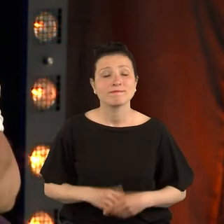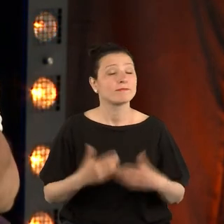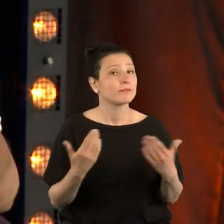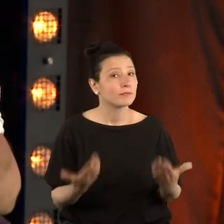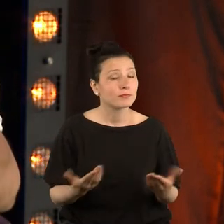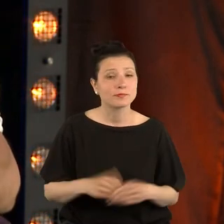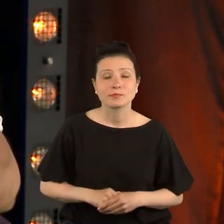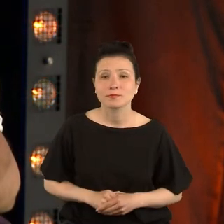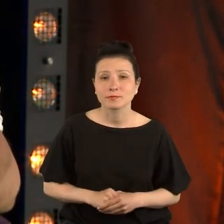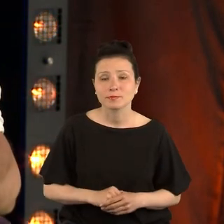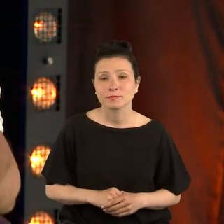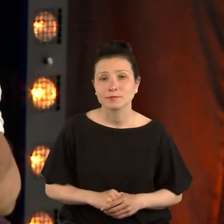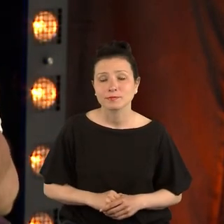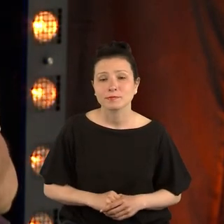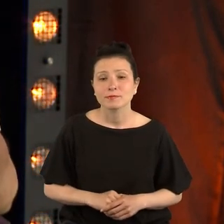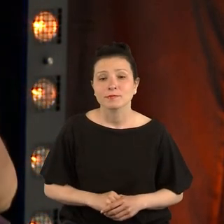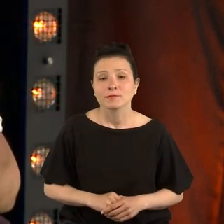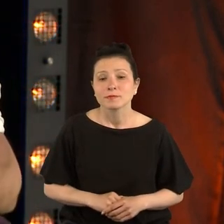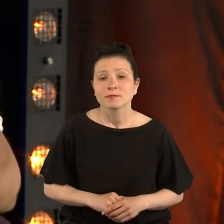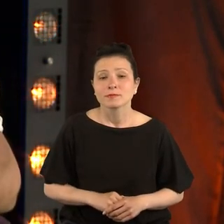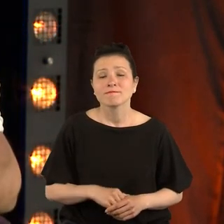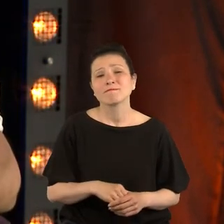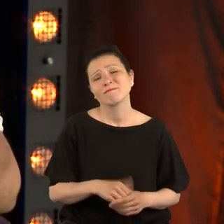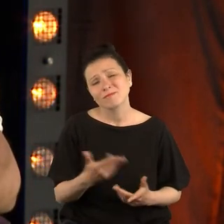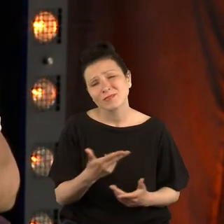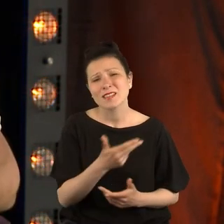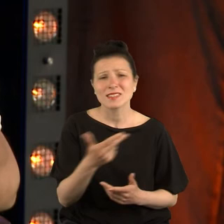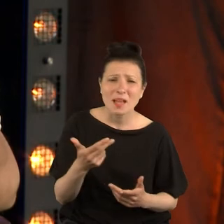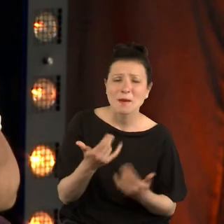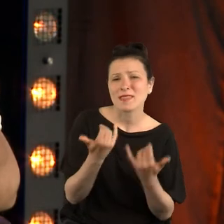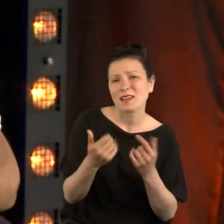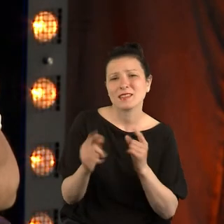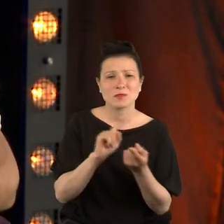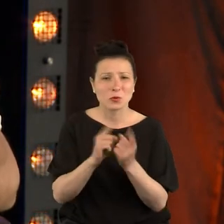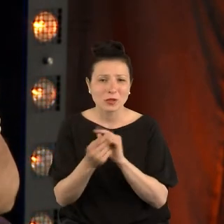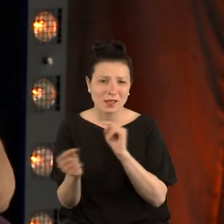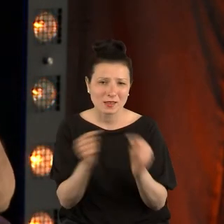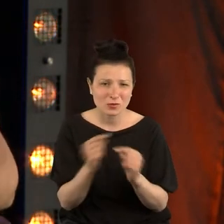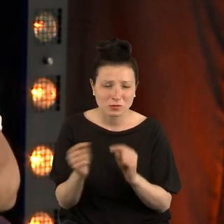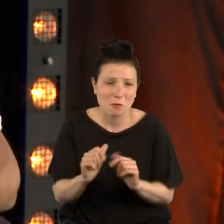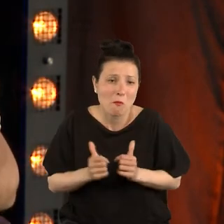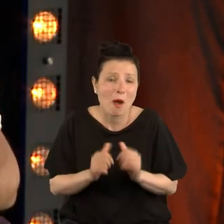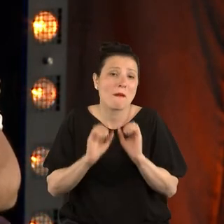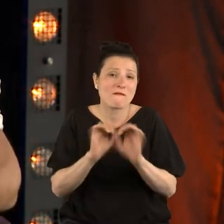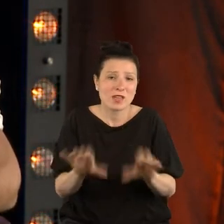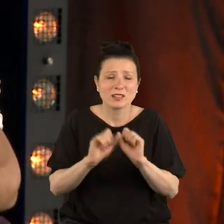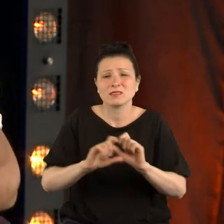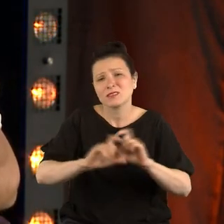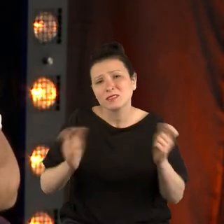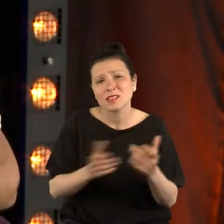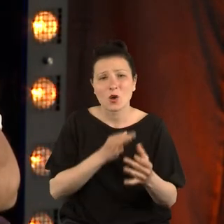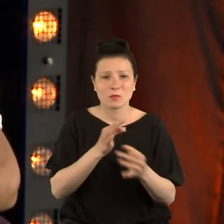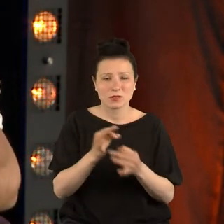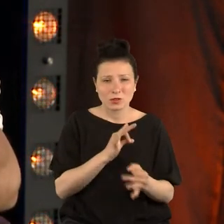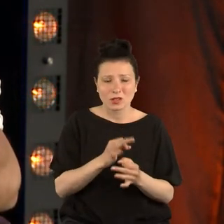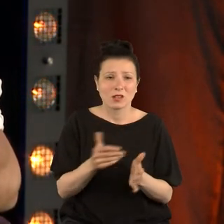to jakby temat jakby na zupełnie osobne spotkanie, tak, bo to żeby wytłumaczyć całą historię, to trzeba